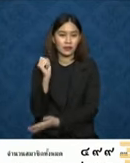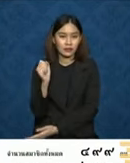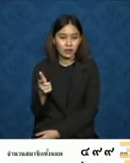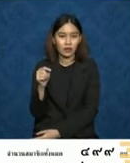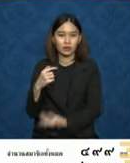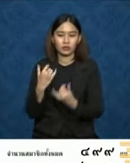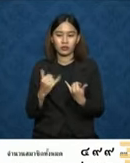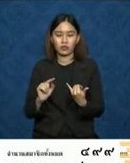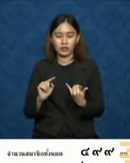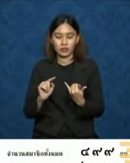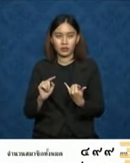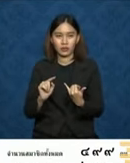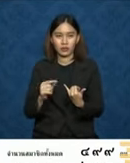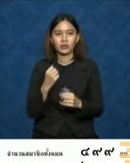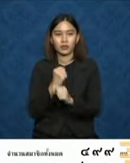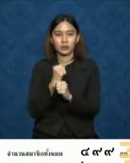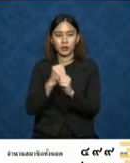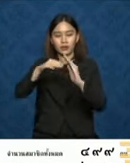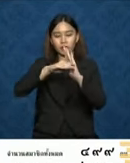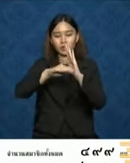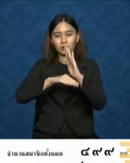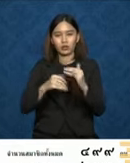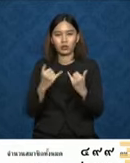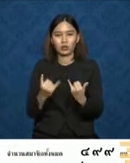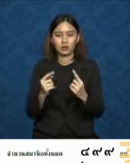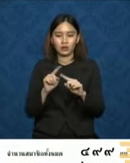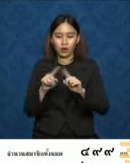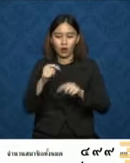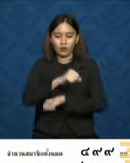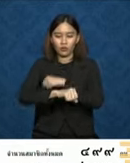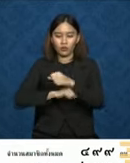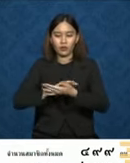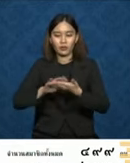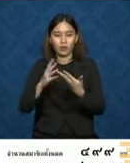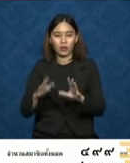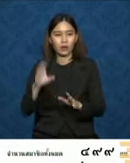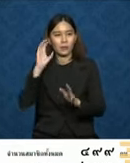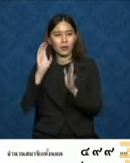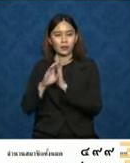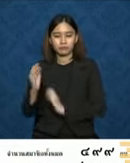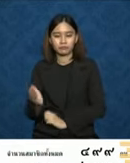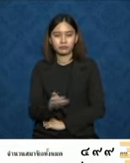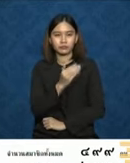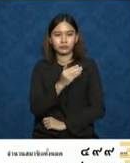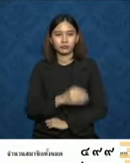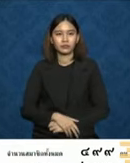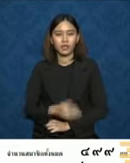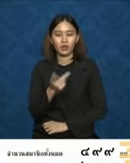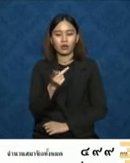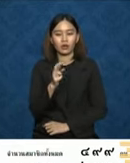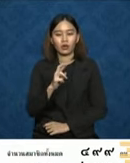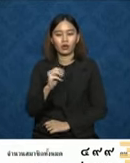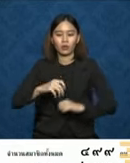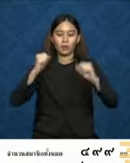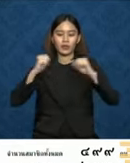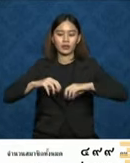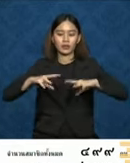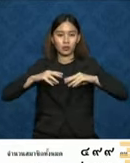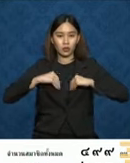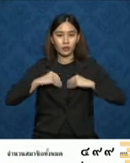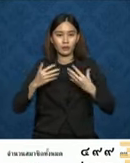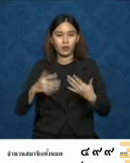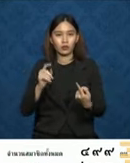ปัจจุบันนี้ก็อยู่ในหว่างของการดำเนินการแต่ว่ามันมีการก่อสร้างไปแล้วครับขอสไลดถัดไปด้วยนะครับครมก็มีมติเห็นชอบไปแล้วนะ